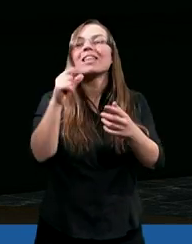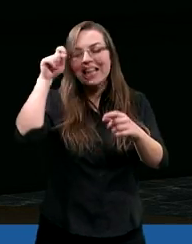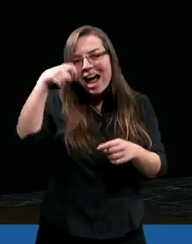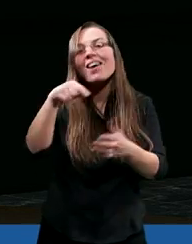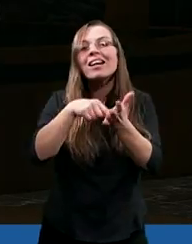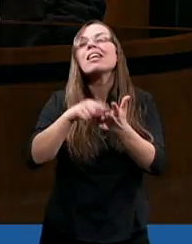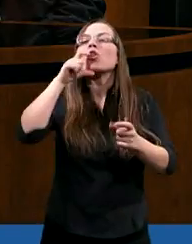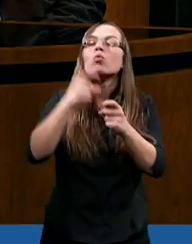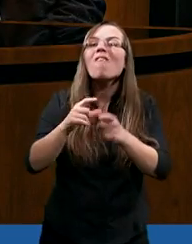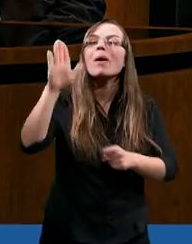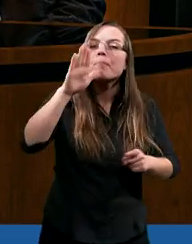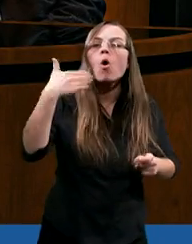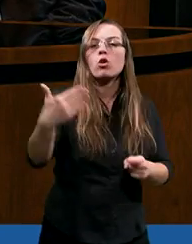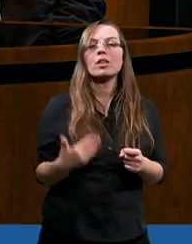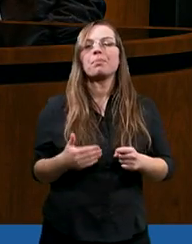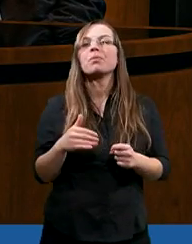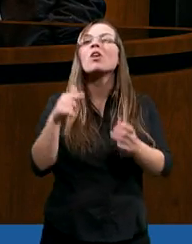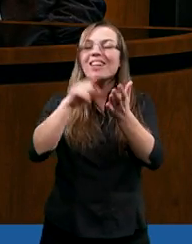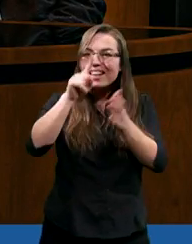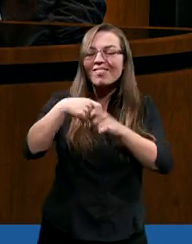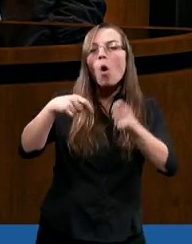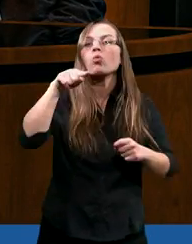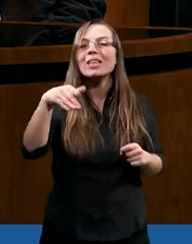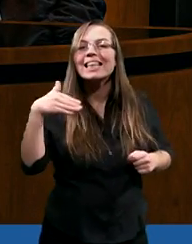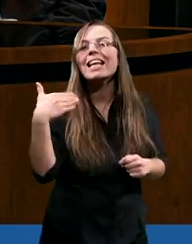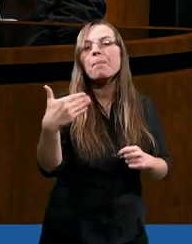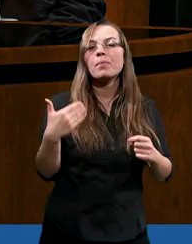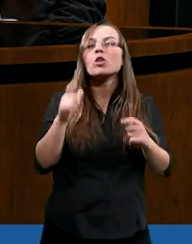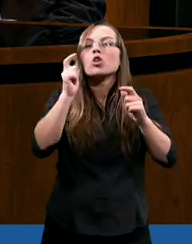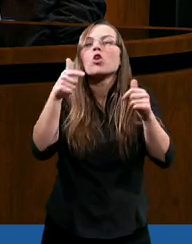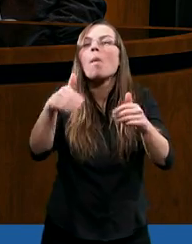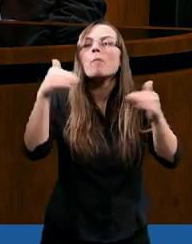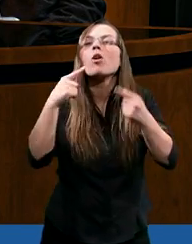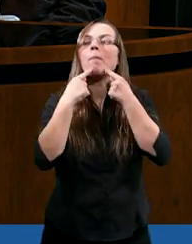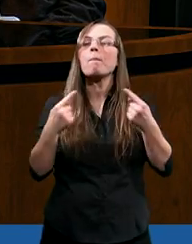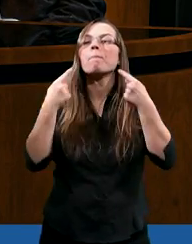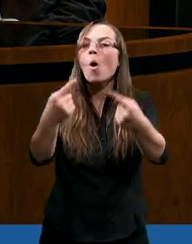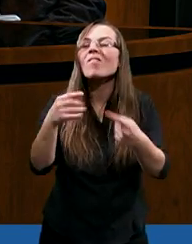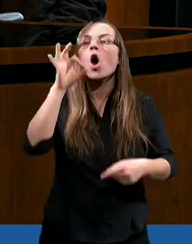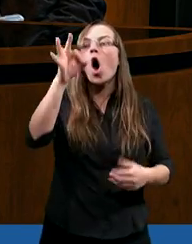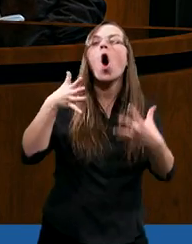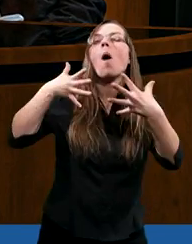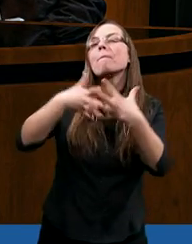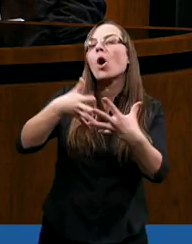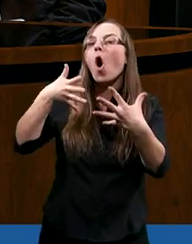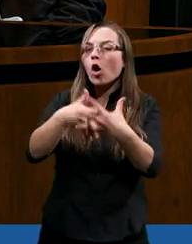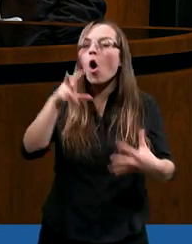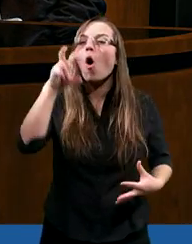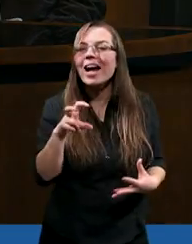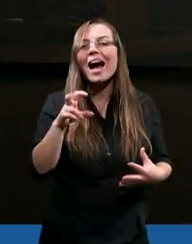Słowem Bożym. W związku z tym, co możemy powiedzieć o prorokach